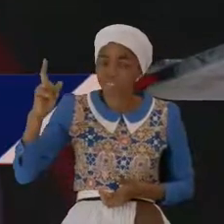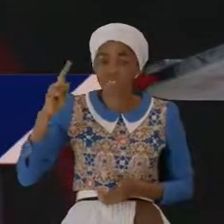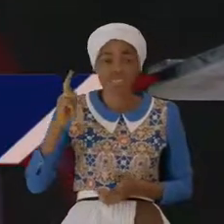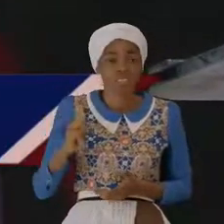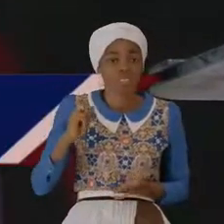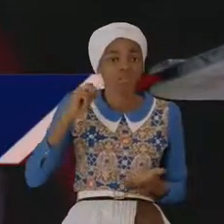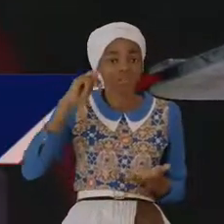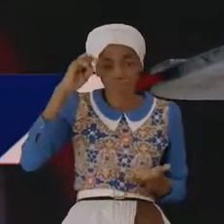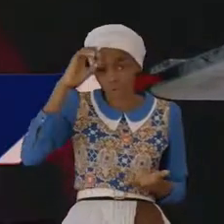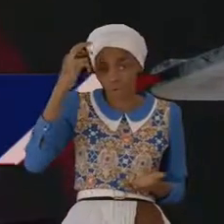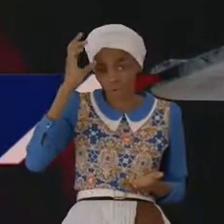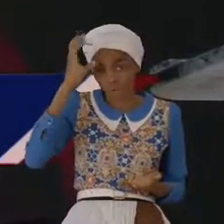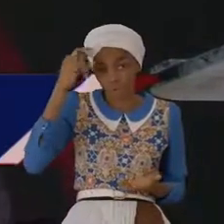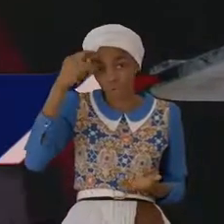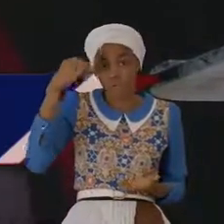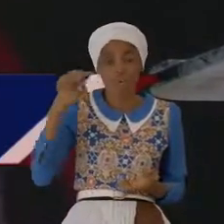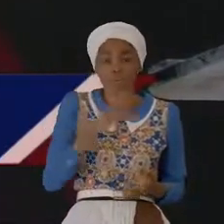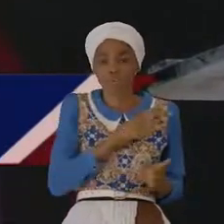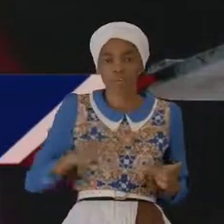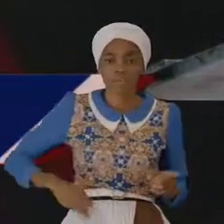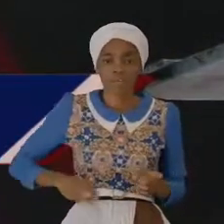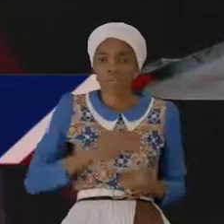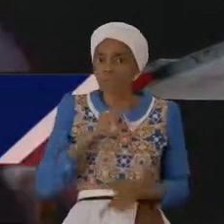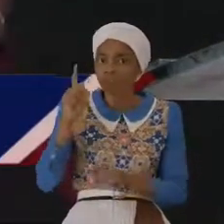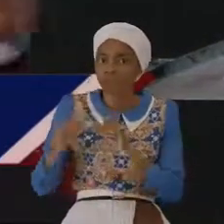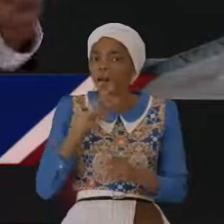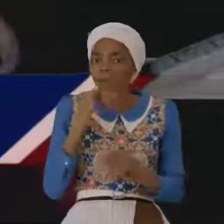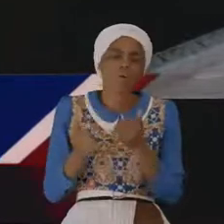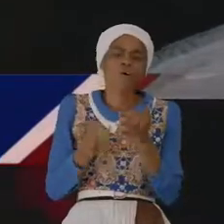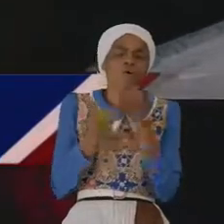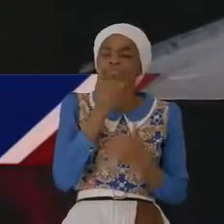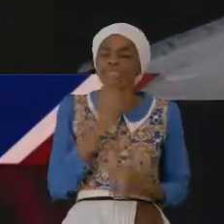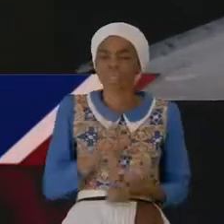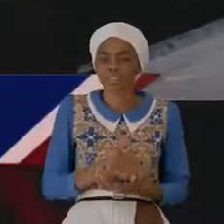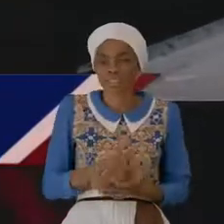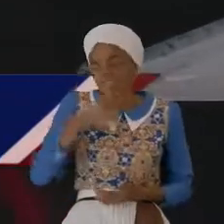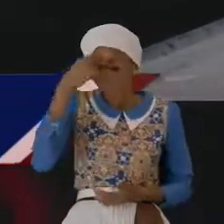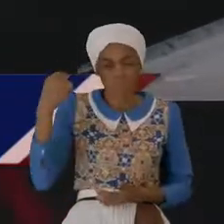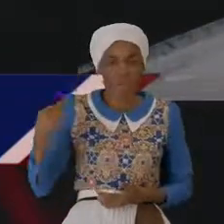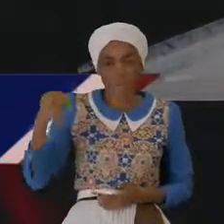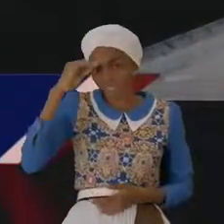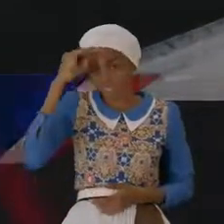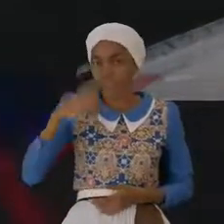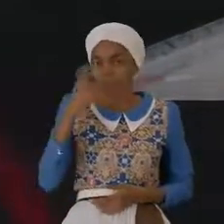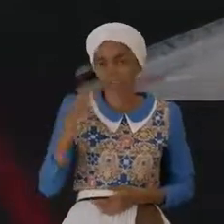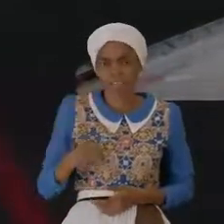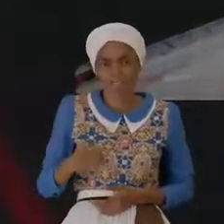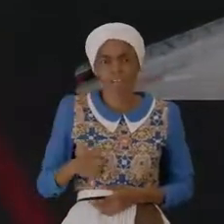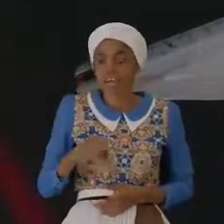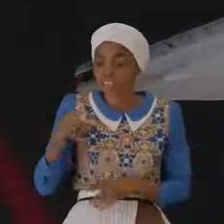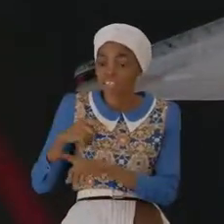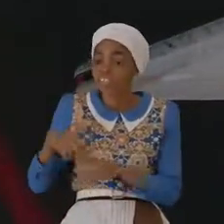de Christ. Et les gens sont scandalisés parce qu'ils ont dit que je dois prêcher